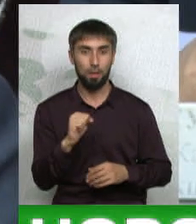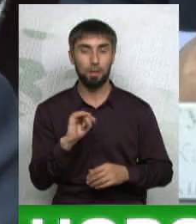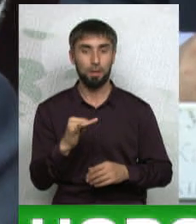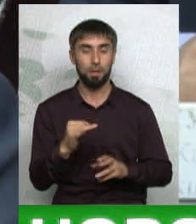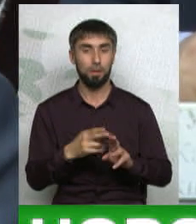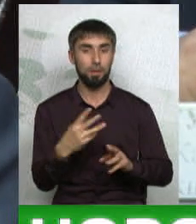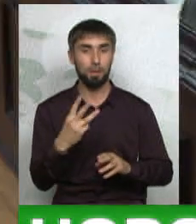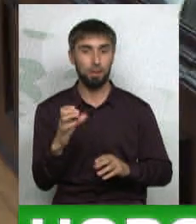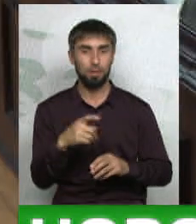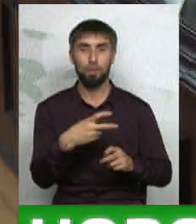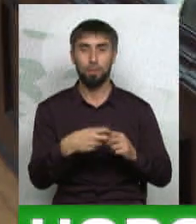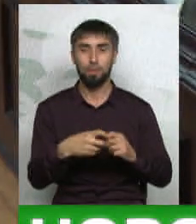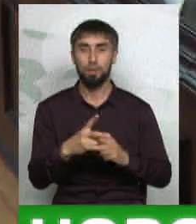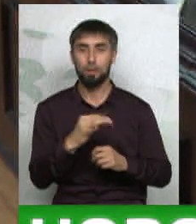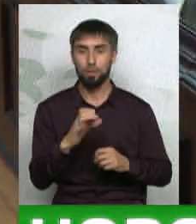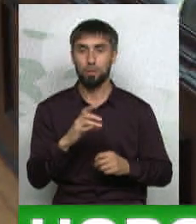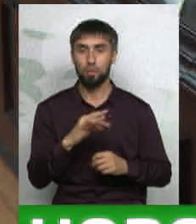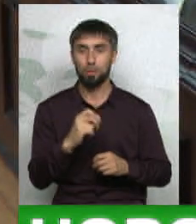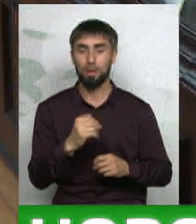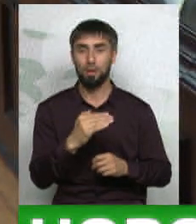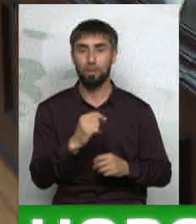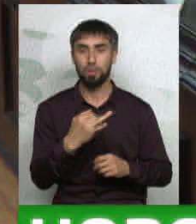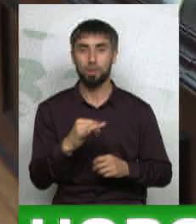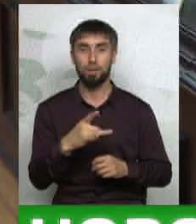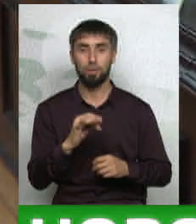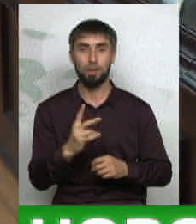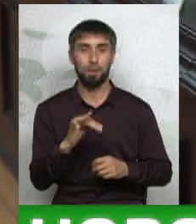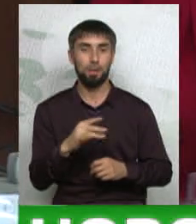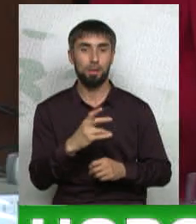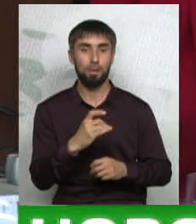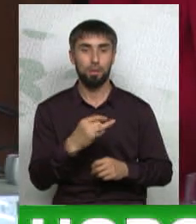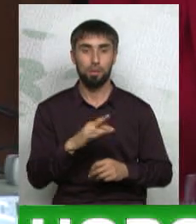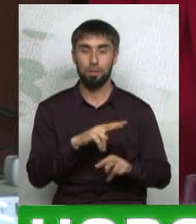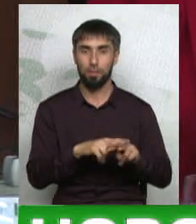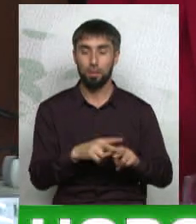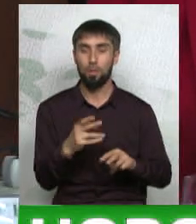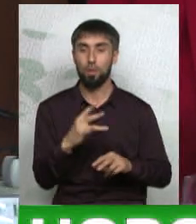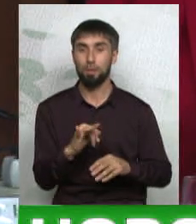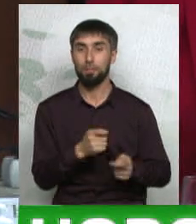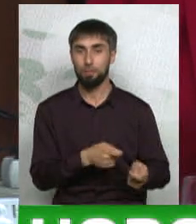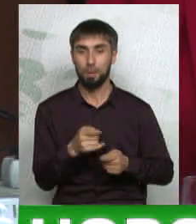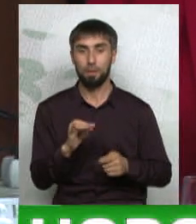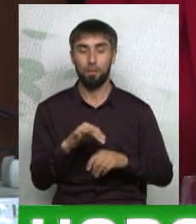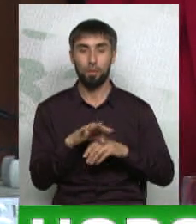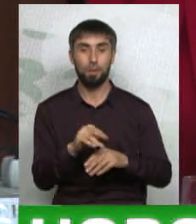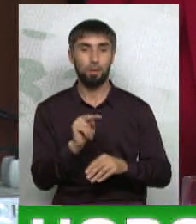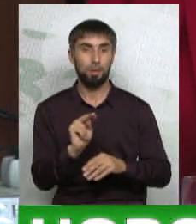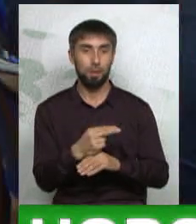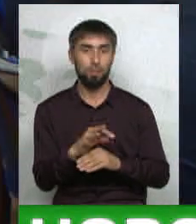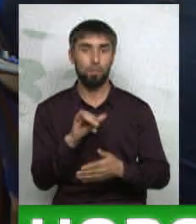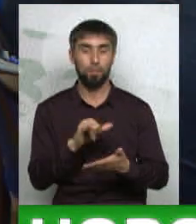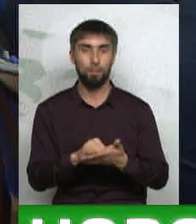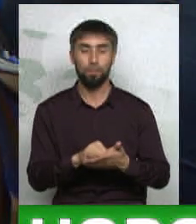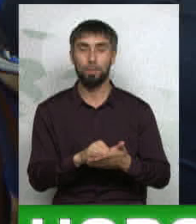строя действующие скважинные насосы в зоне фабричного рынка Назрани и в Нестеровской. Они доставлены и ведутся работы по